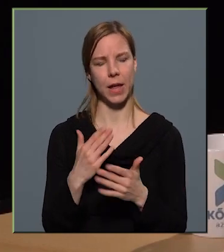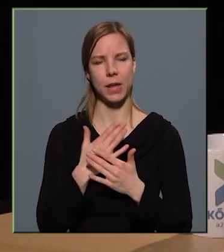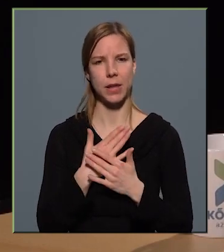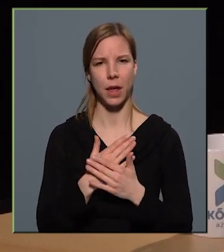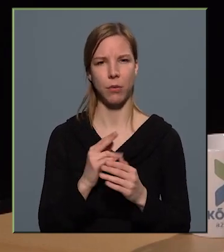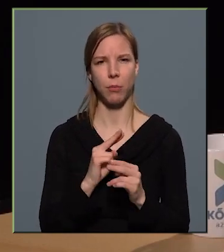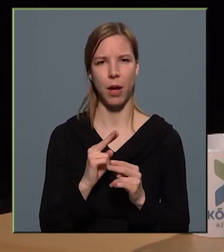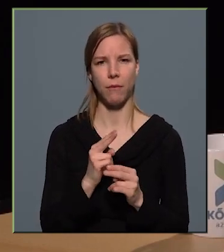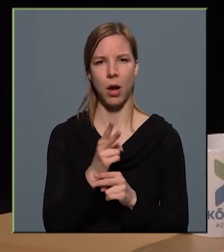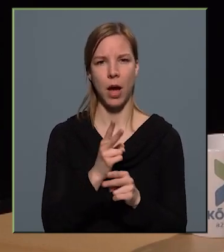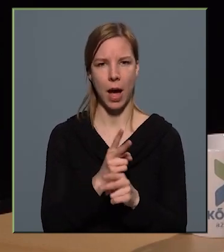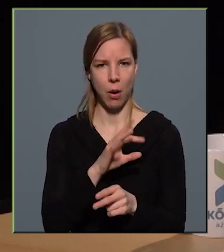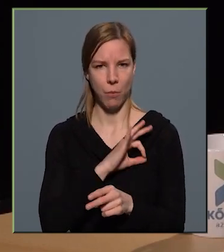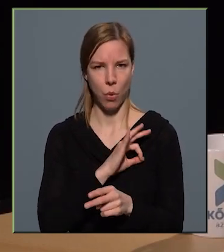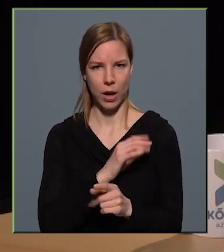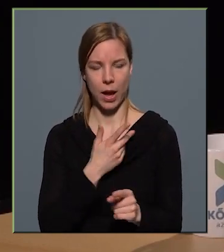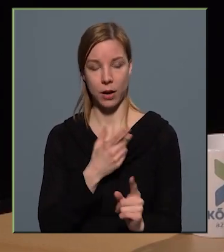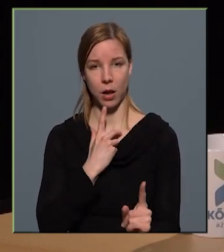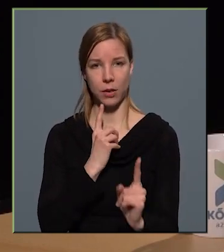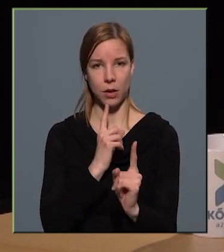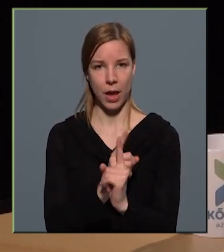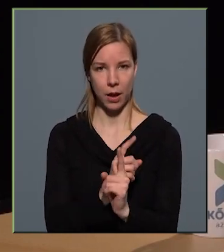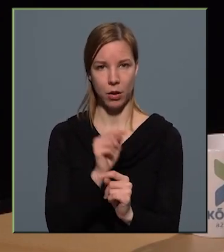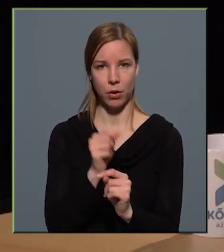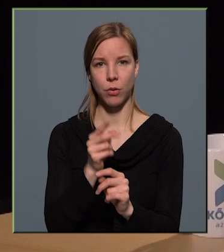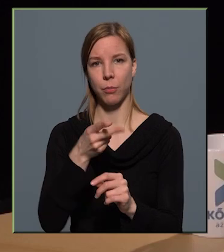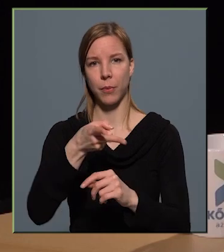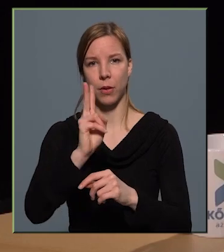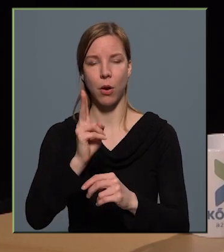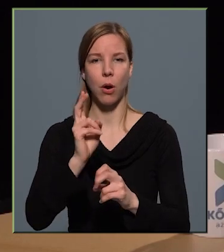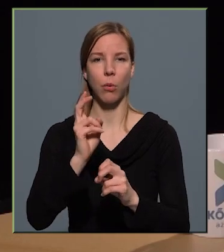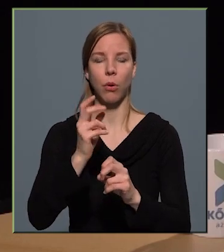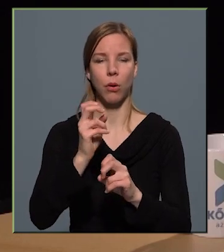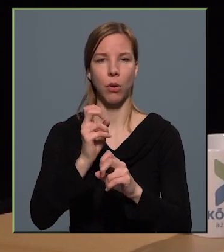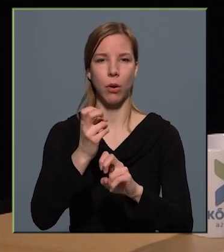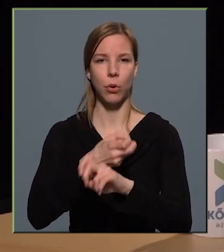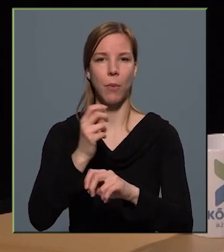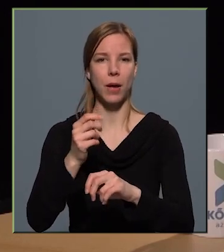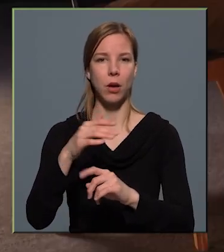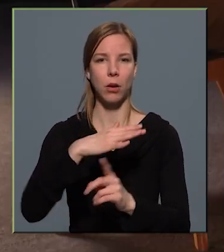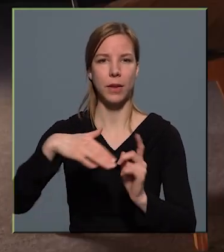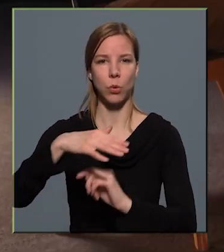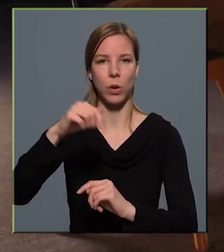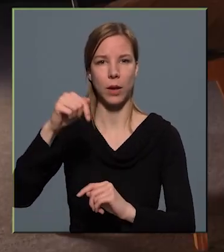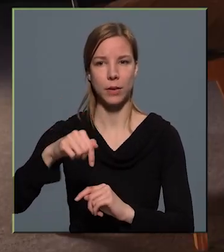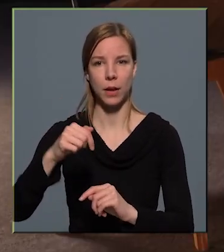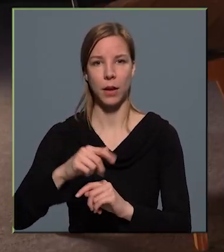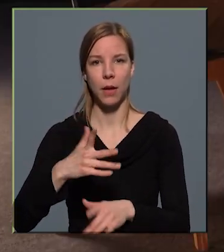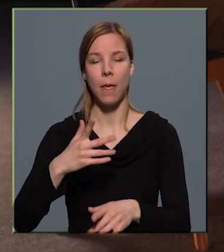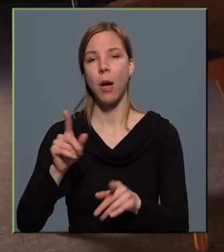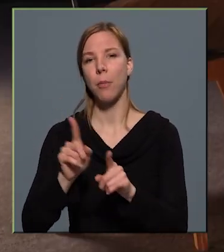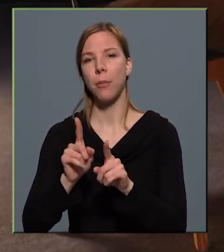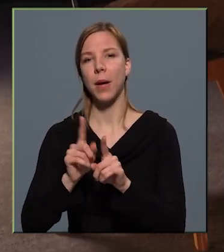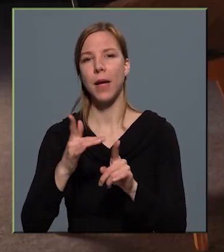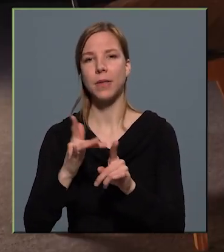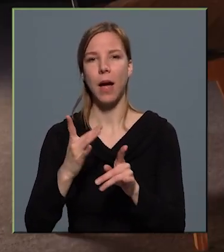állampolgárral találkozunk a Kőbánya közterületén, akár szuicid hajlammal,